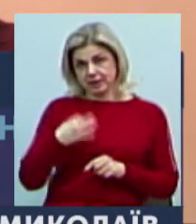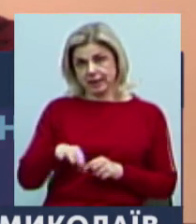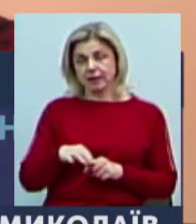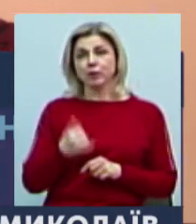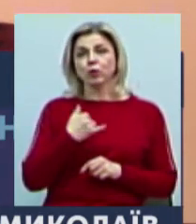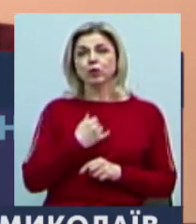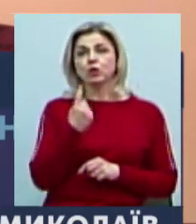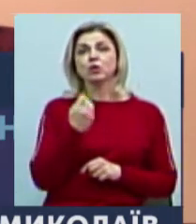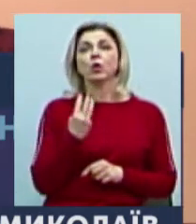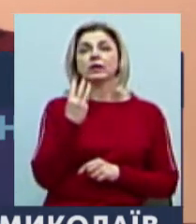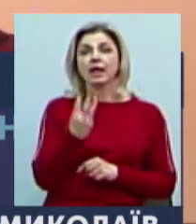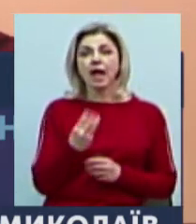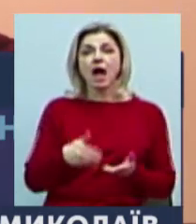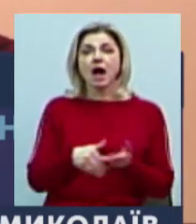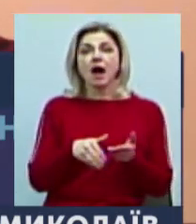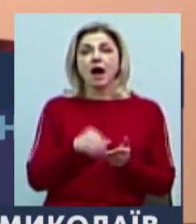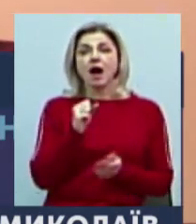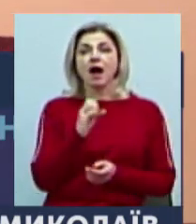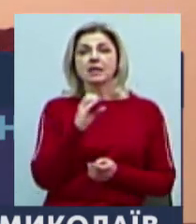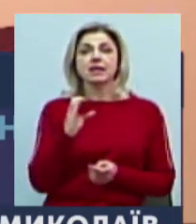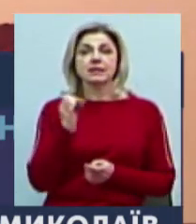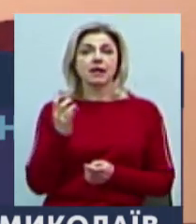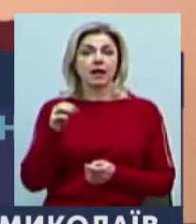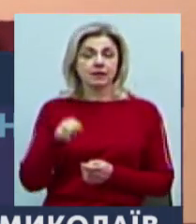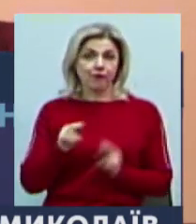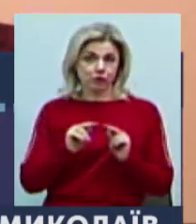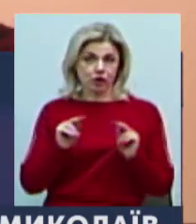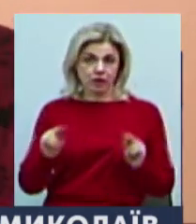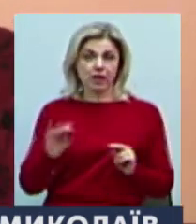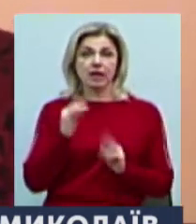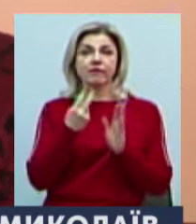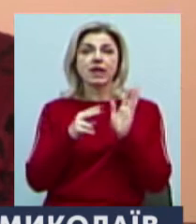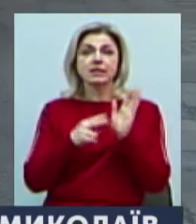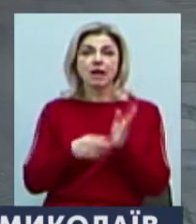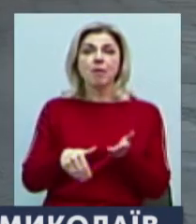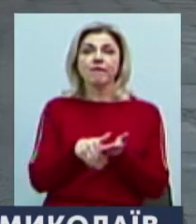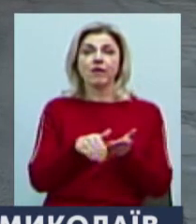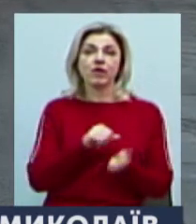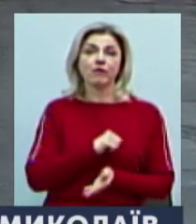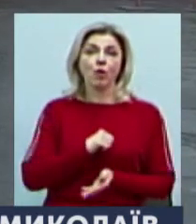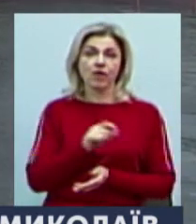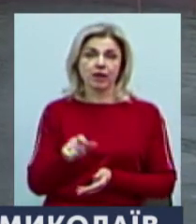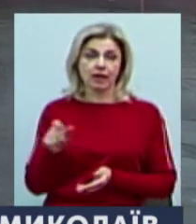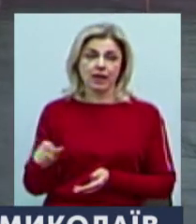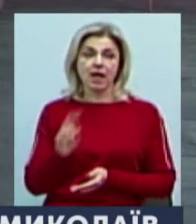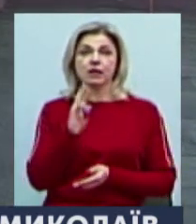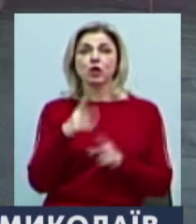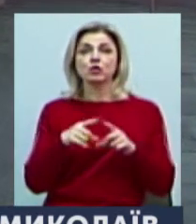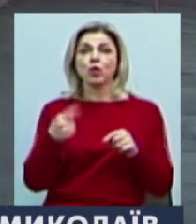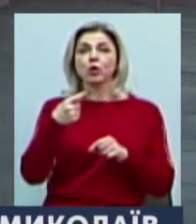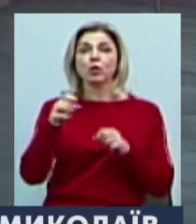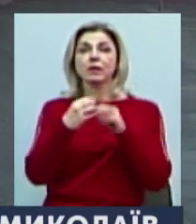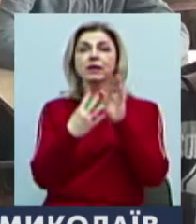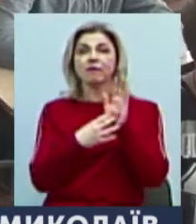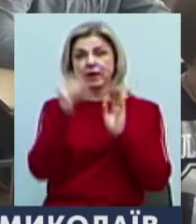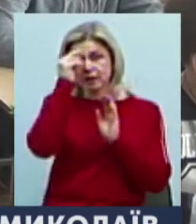вчителя, це в закладах загальної середньої освіти, і 27 асистентів-вихователів. У Миколаївській школі номер 19 навчається